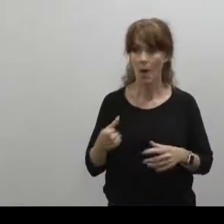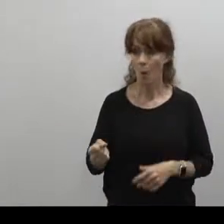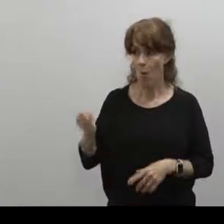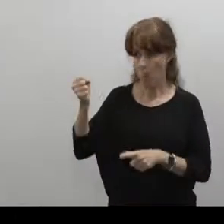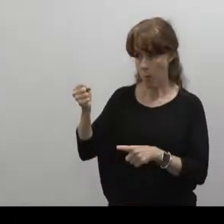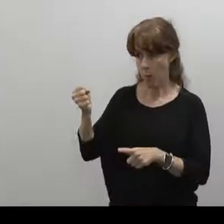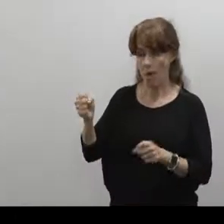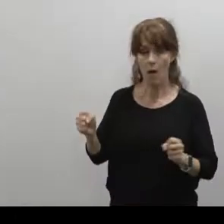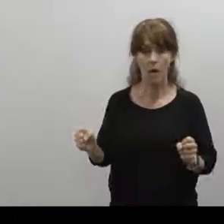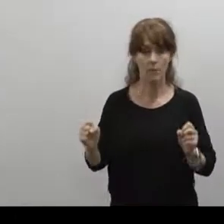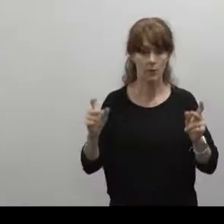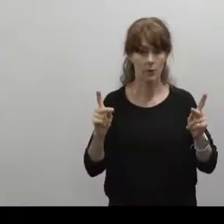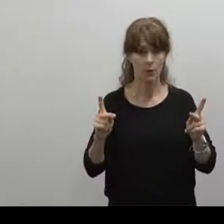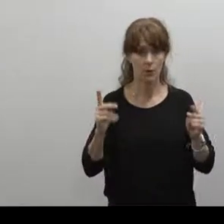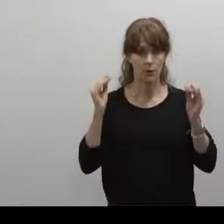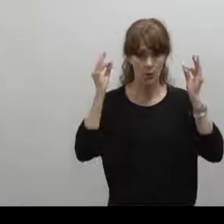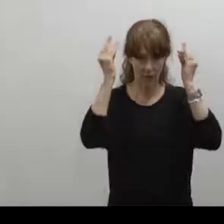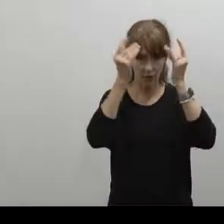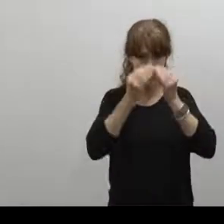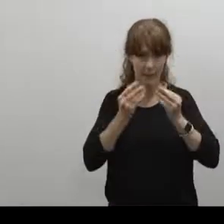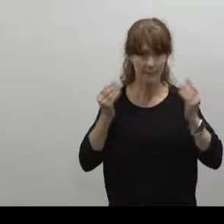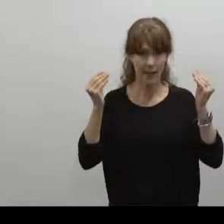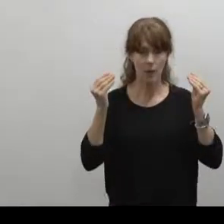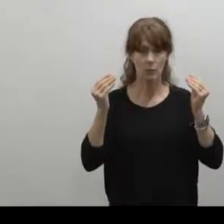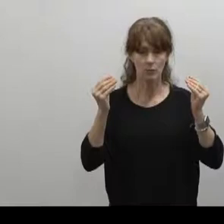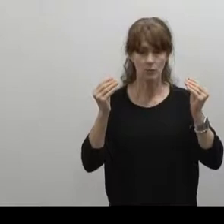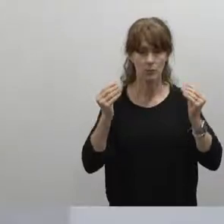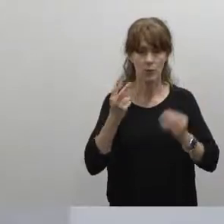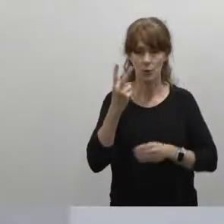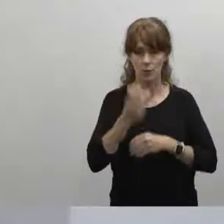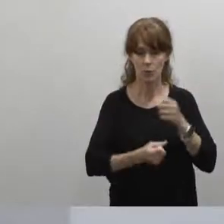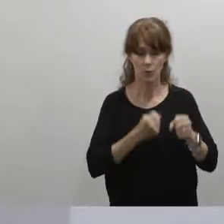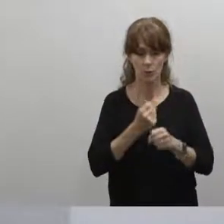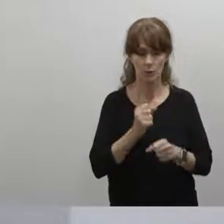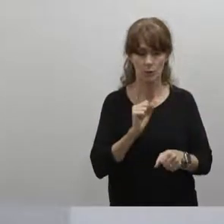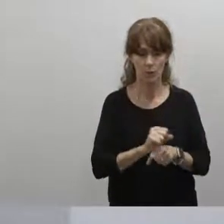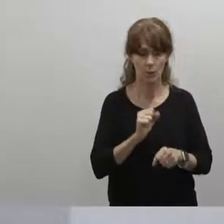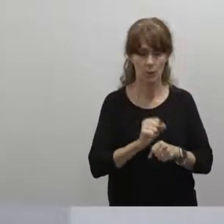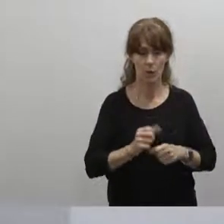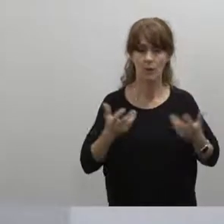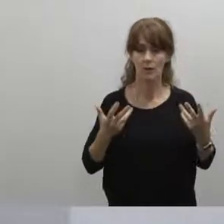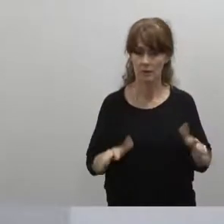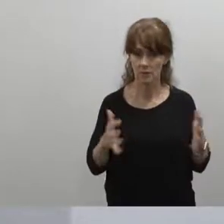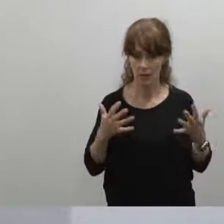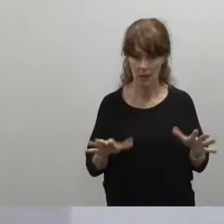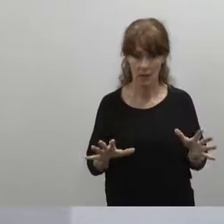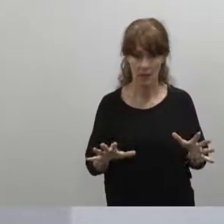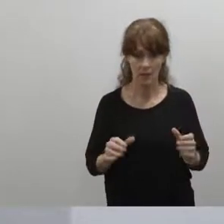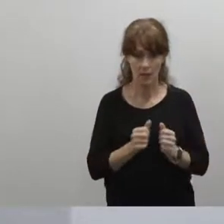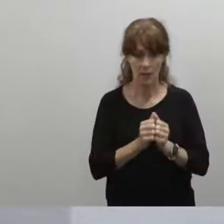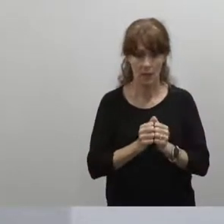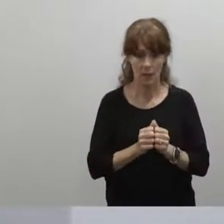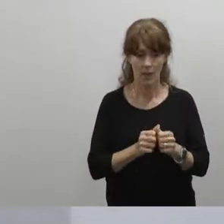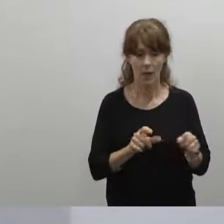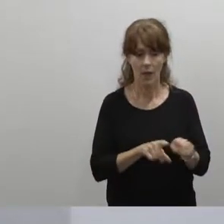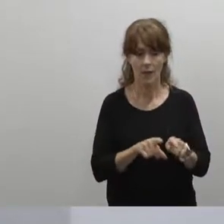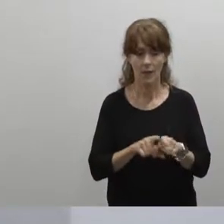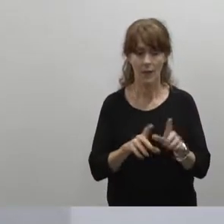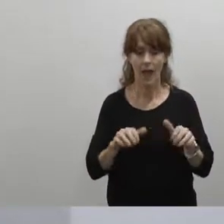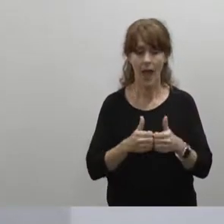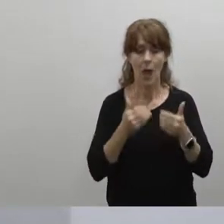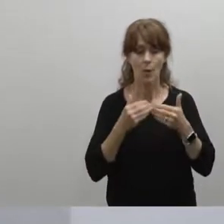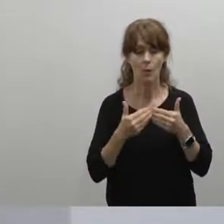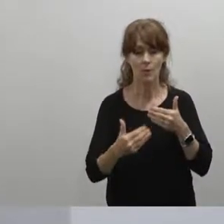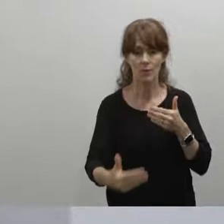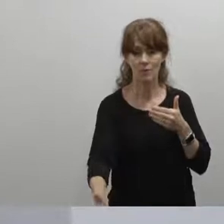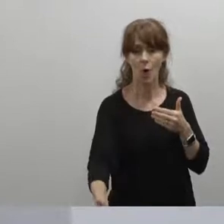đối chứ này khi nhầm xông phá bản tích nâu bì dương kích âm bì kết cả đại dương bàn thuê bì chân nam rùi mọc rùm khí